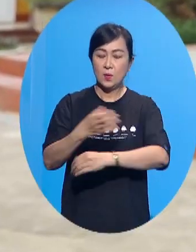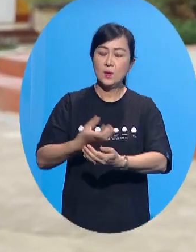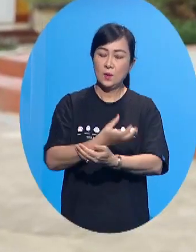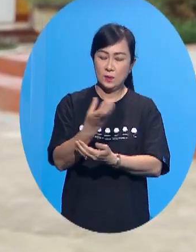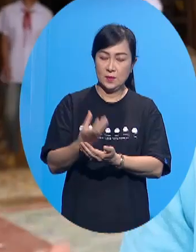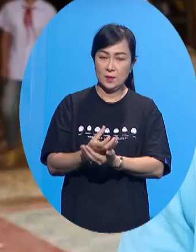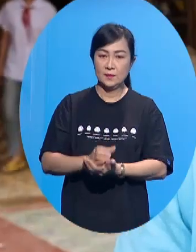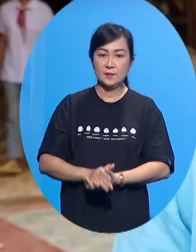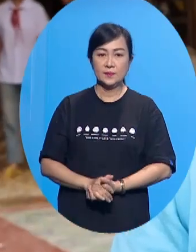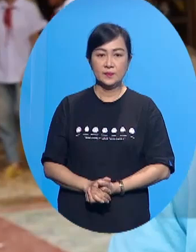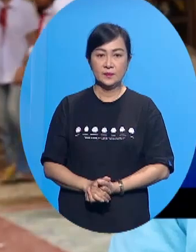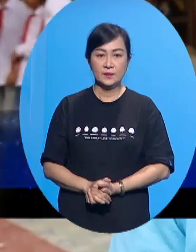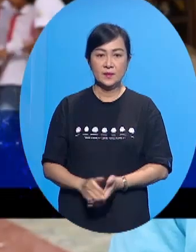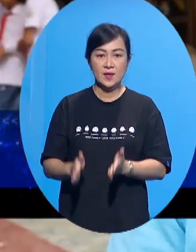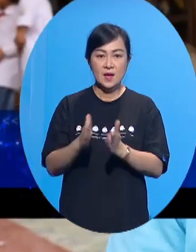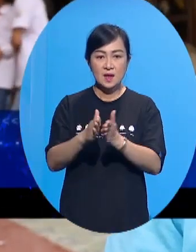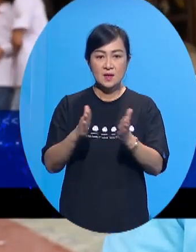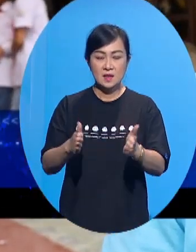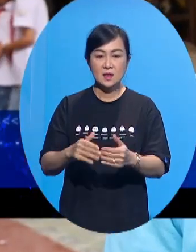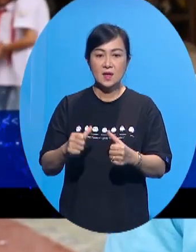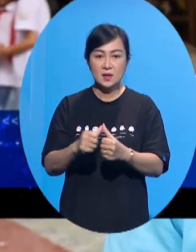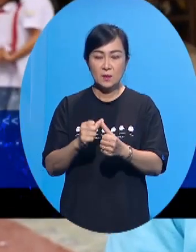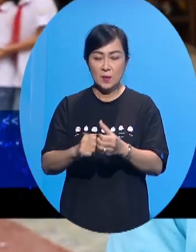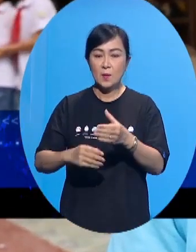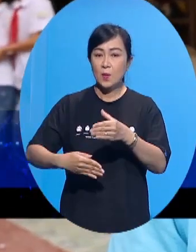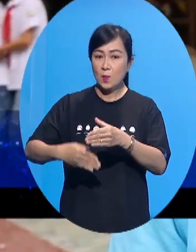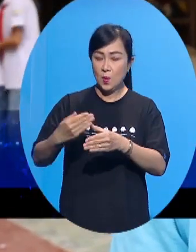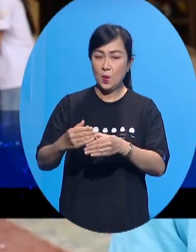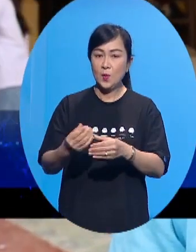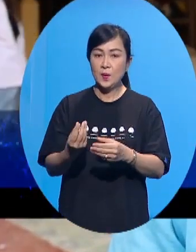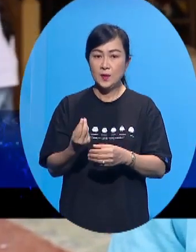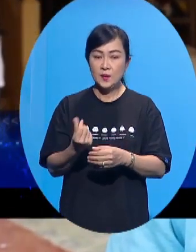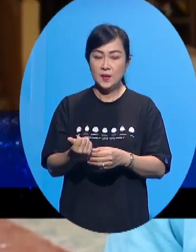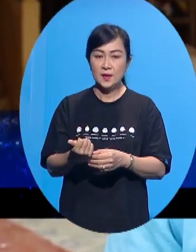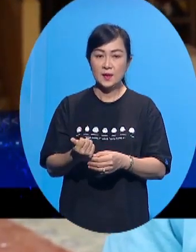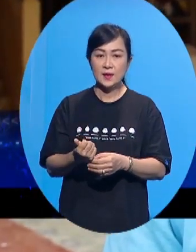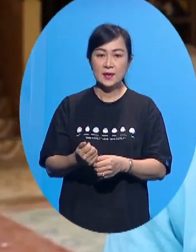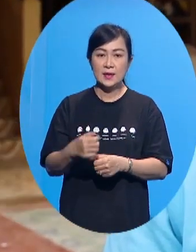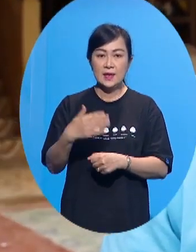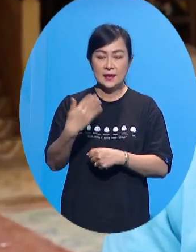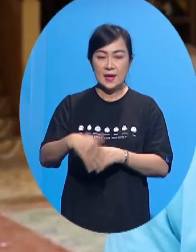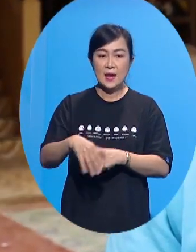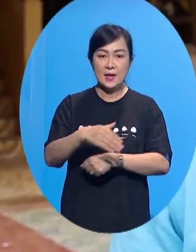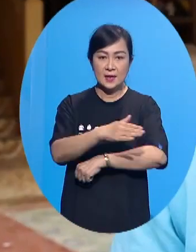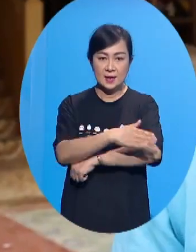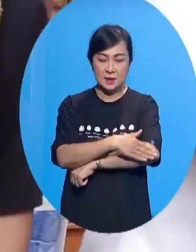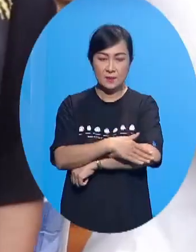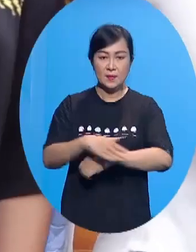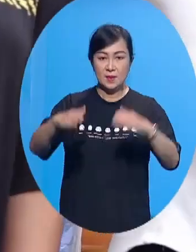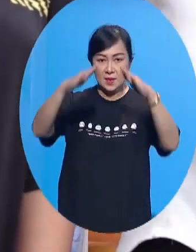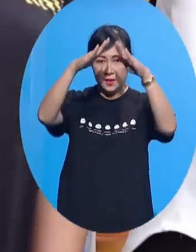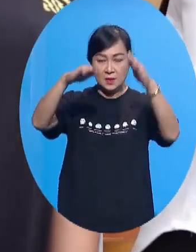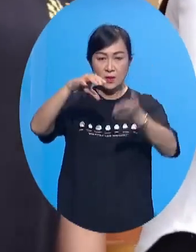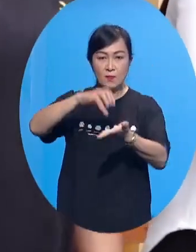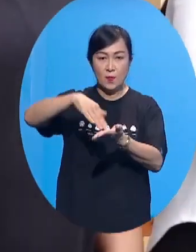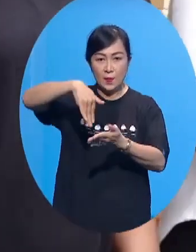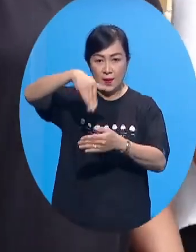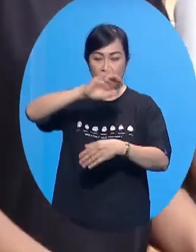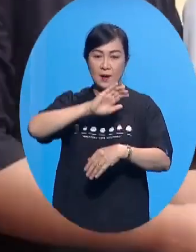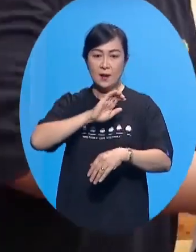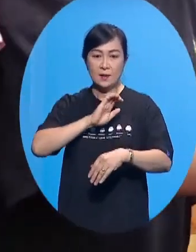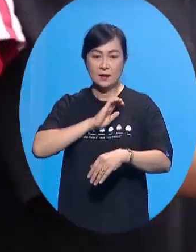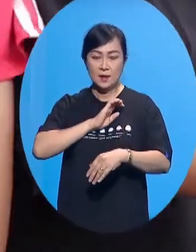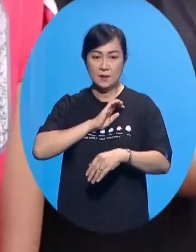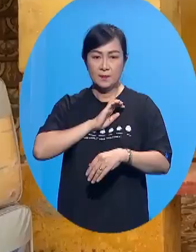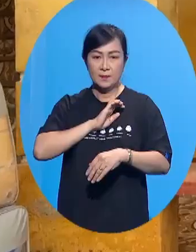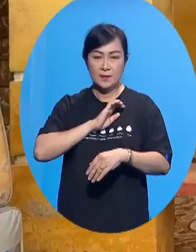đồng. Những cái đóng góp ủng hộ bằng tiền mặt của Uniqlo đã giúp cho những cái trường vùng cao để thật sớm